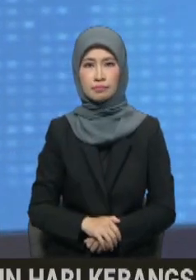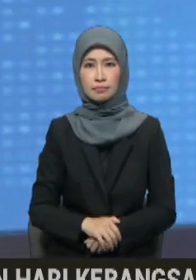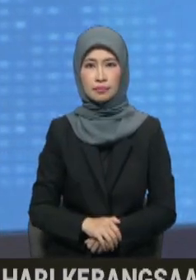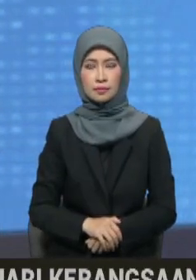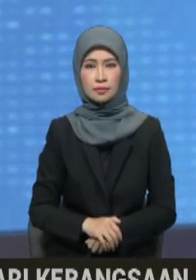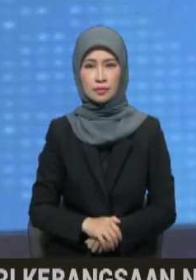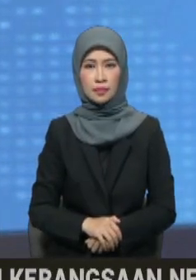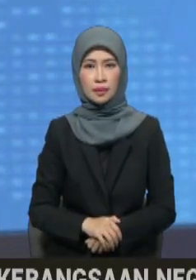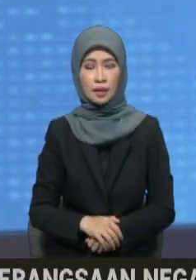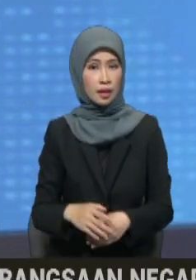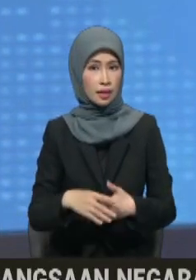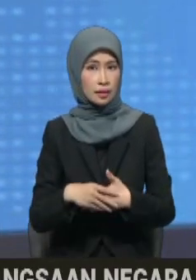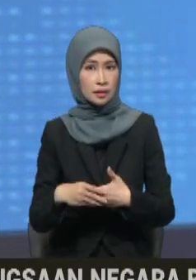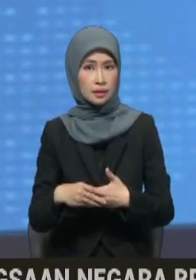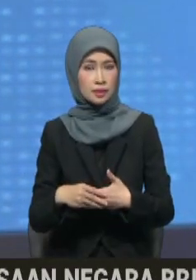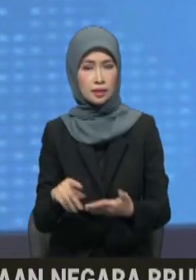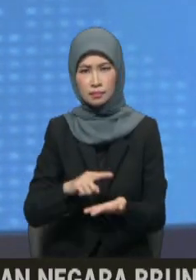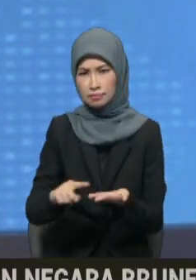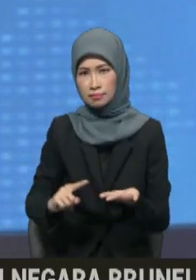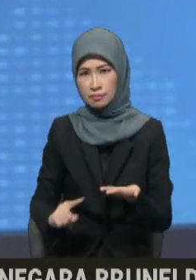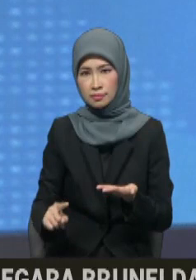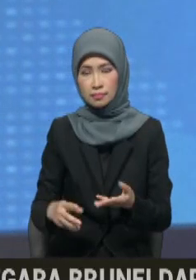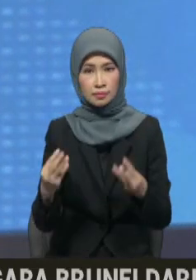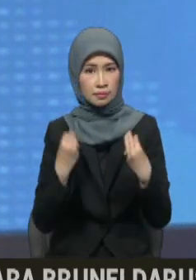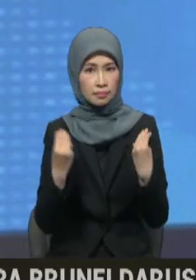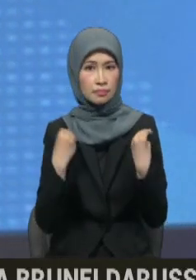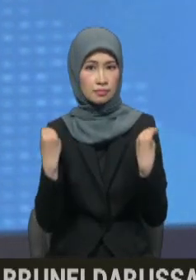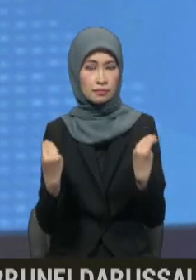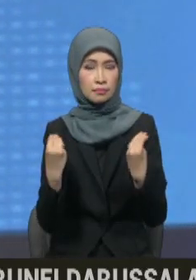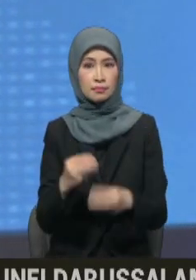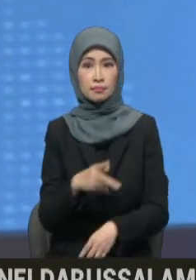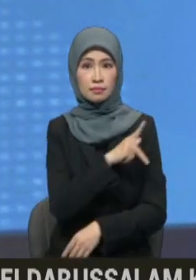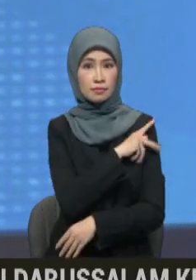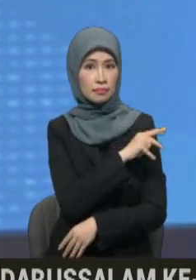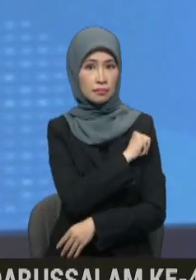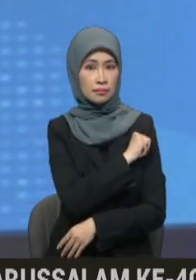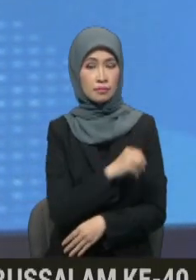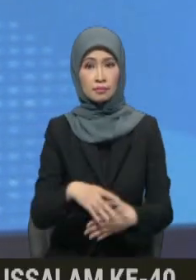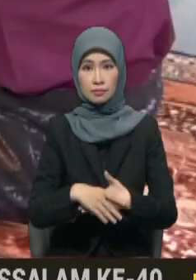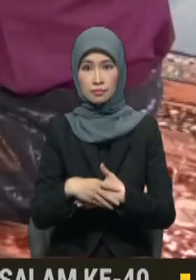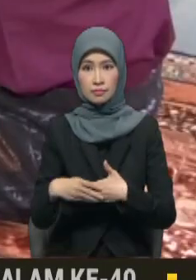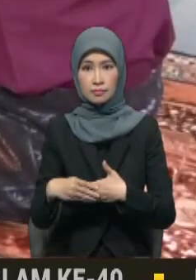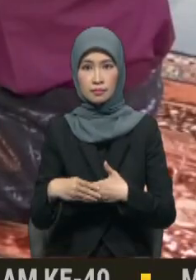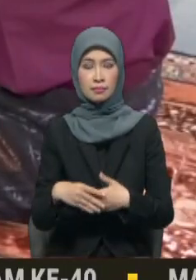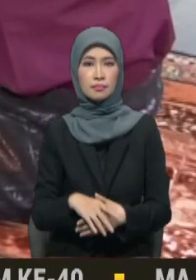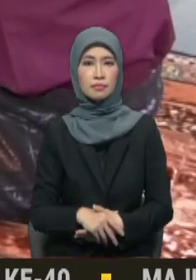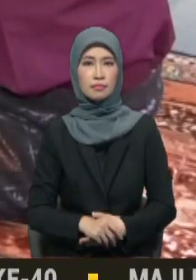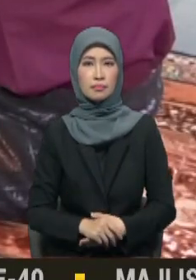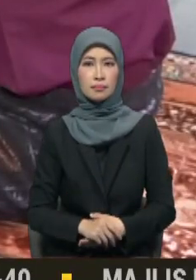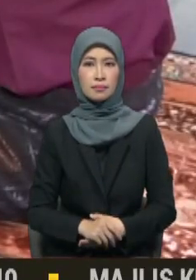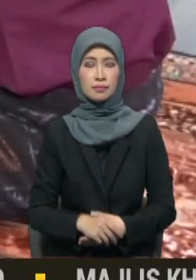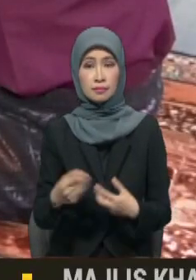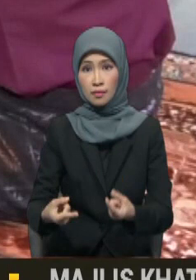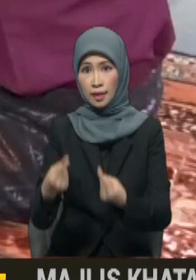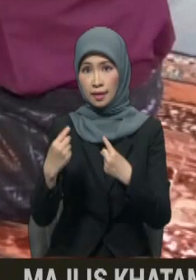jabatan perancangan ekonomi dan statistik Majlis berlangsung di kementerian kewangan dan ekonomi